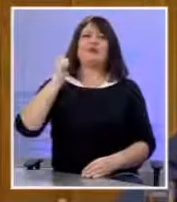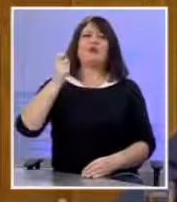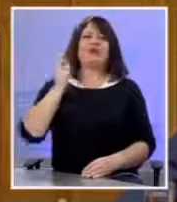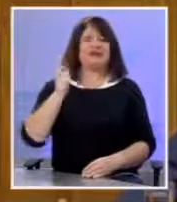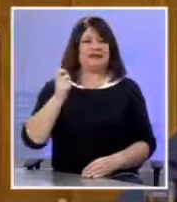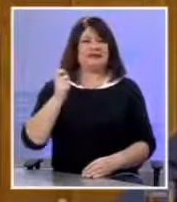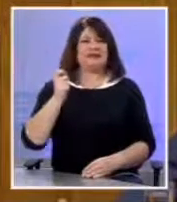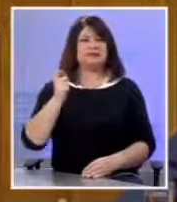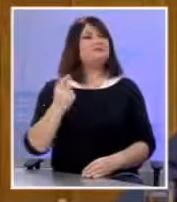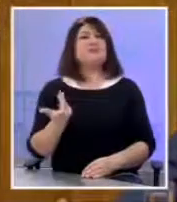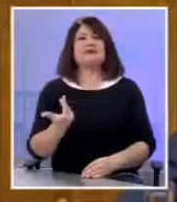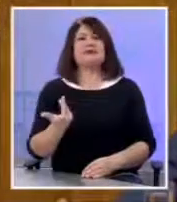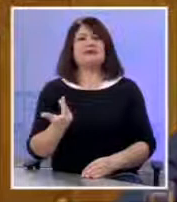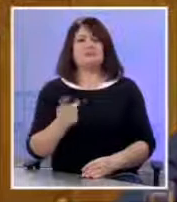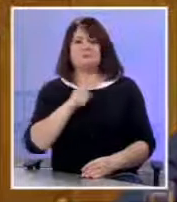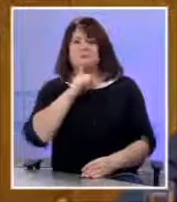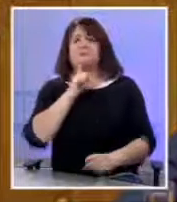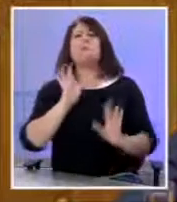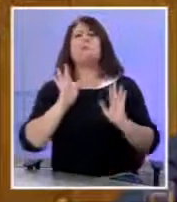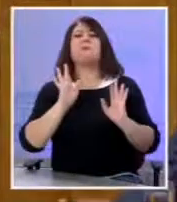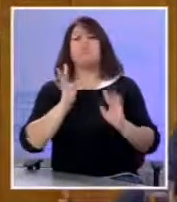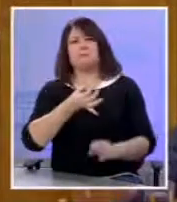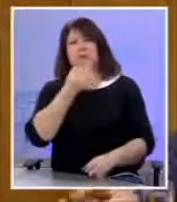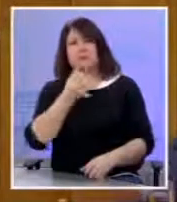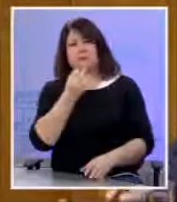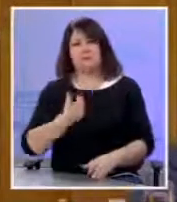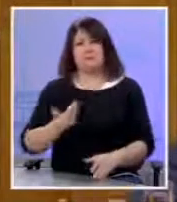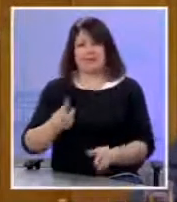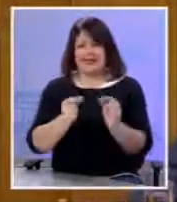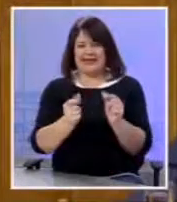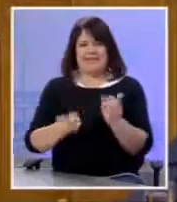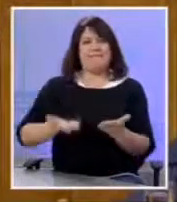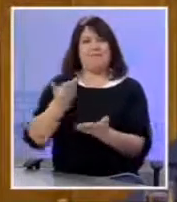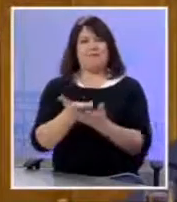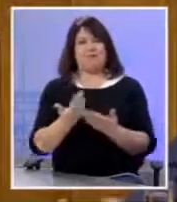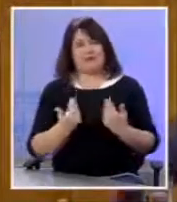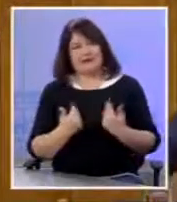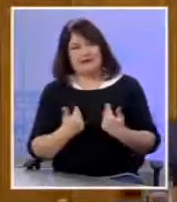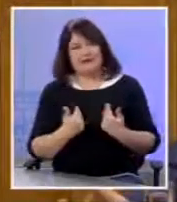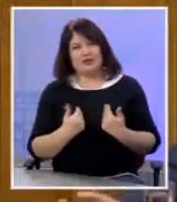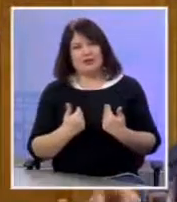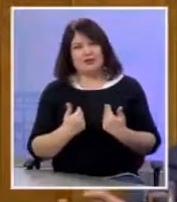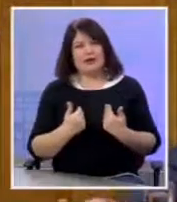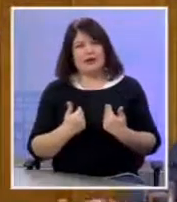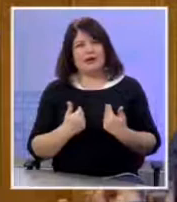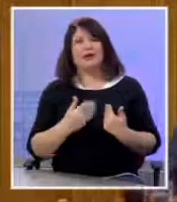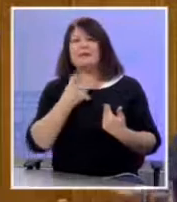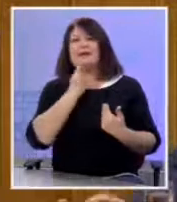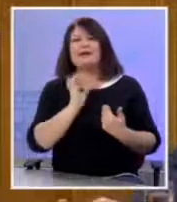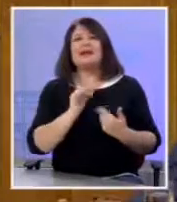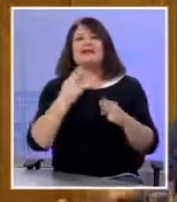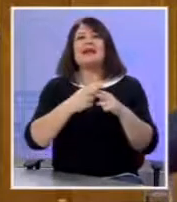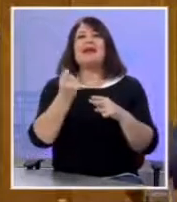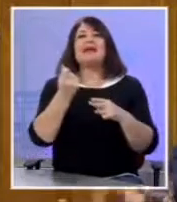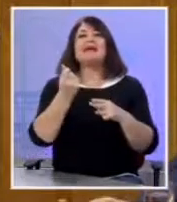αντιπολίτευσης επέλεξαν να το αποσιοποιήσουν, η προτινόμενη ρύθμιση αποτελεί ενδυνάμει κούρεμα της